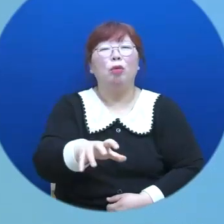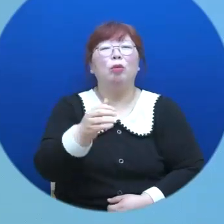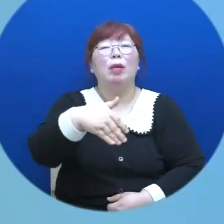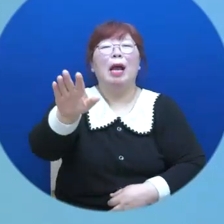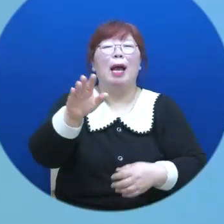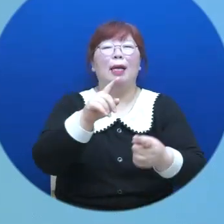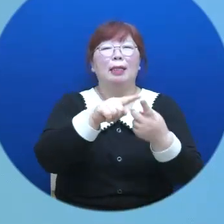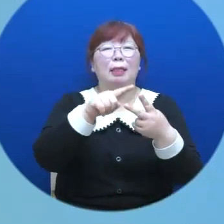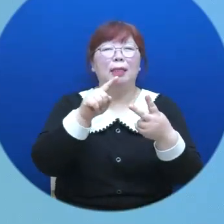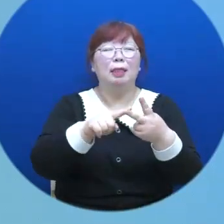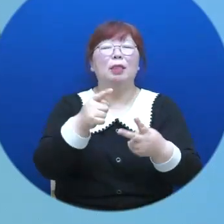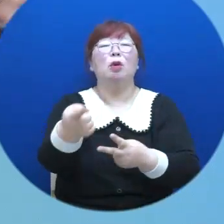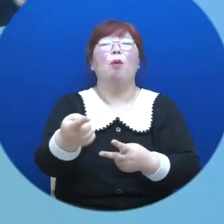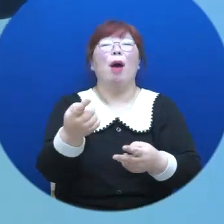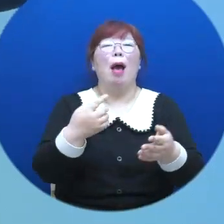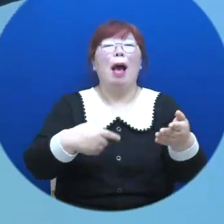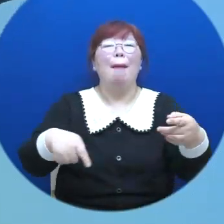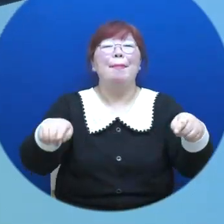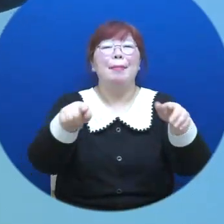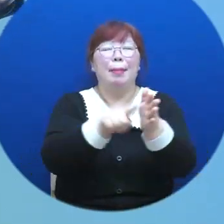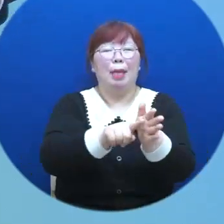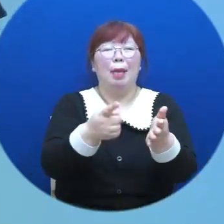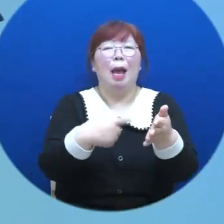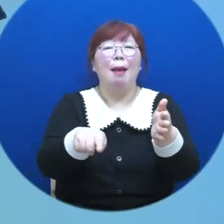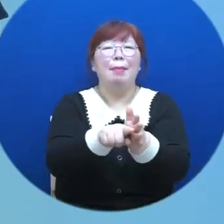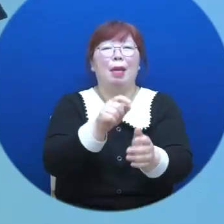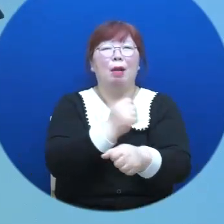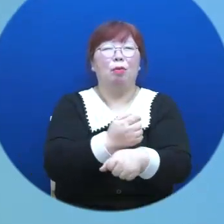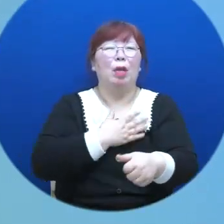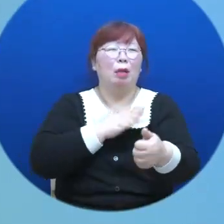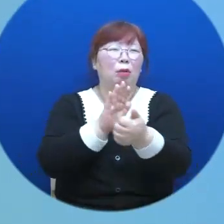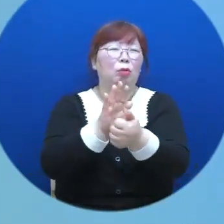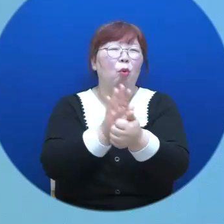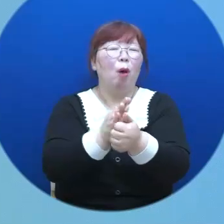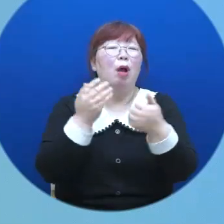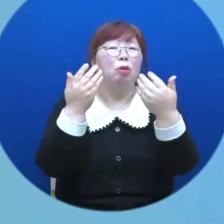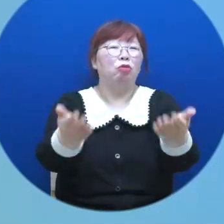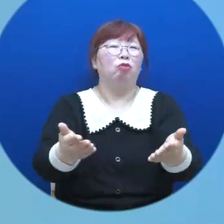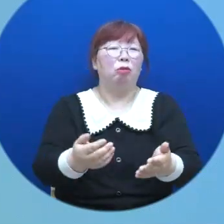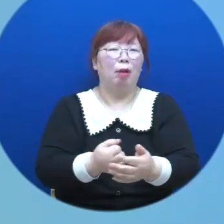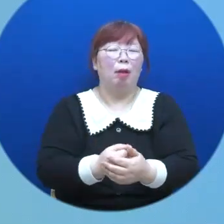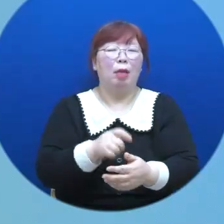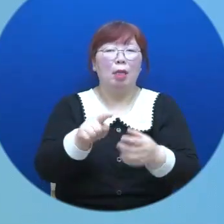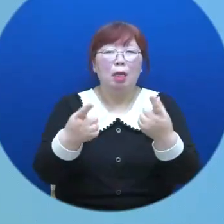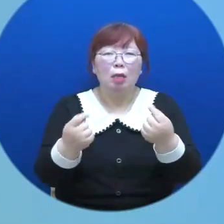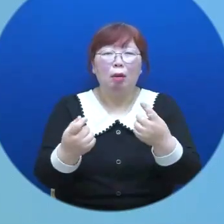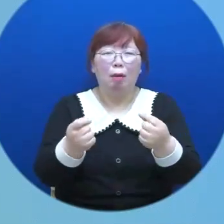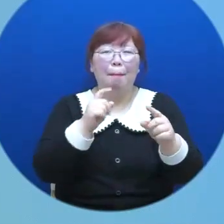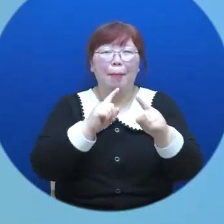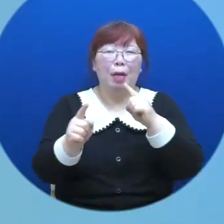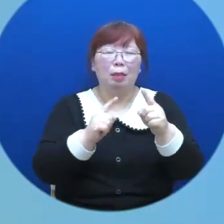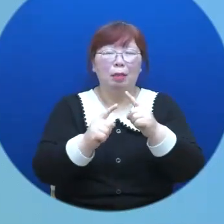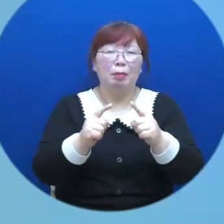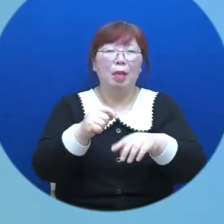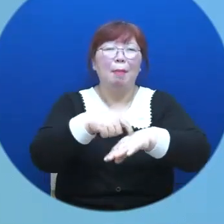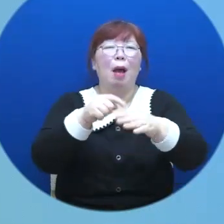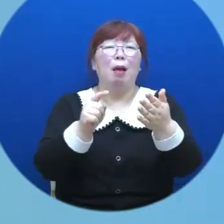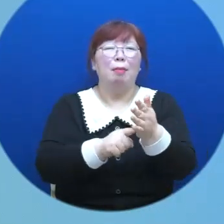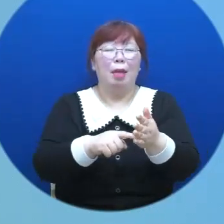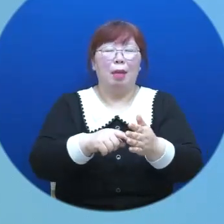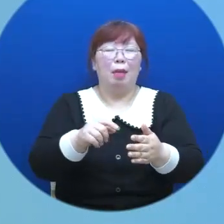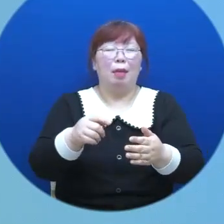거야. 그리고 내가 너를 도와줄 거야. 바로 이 말씀이